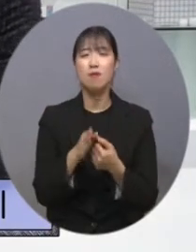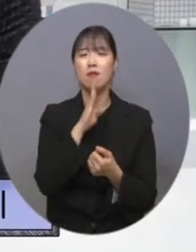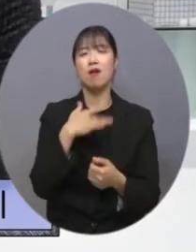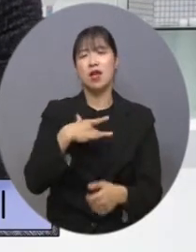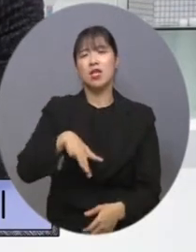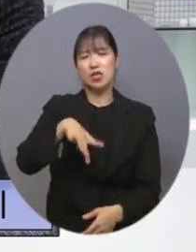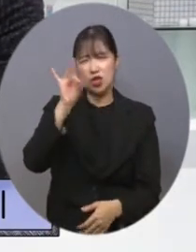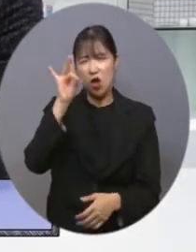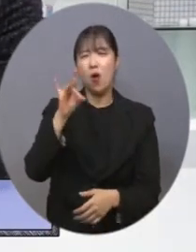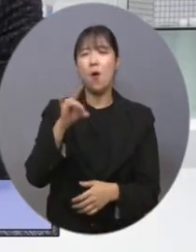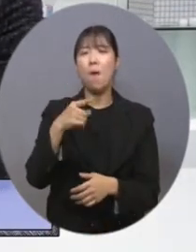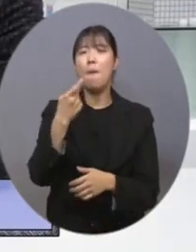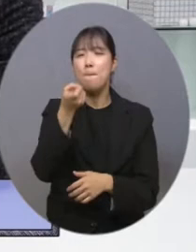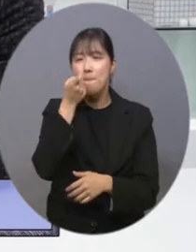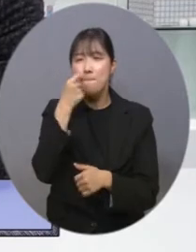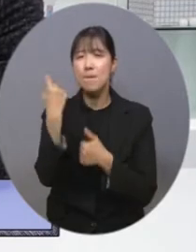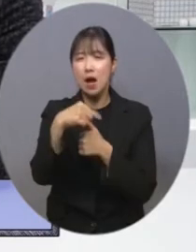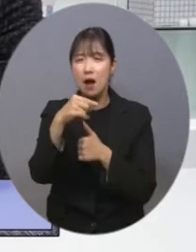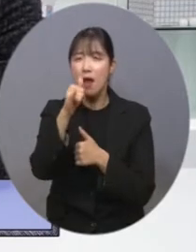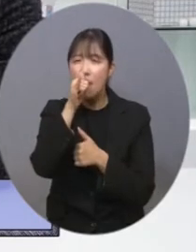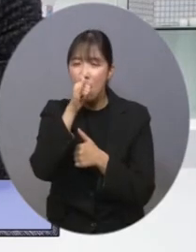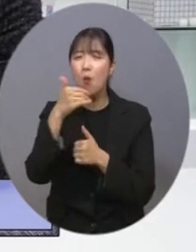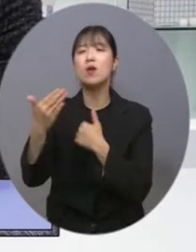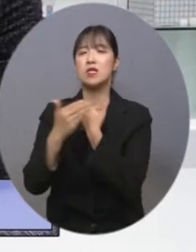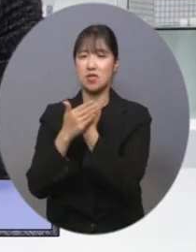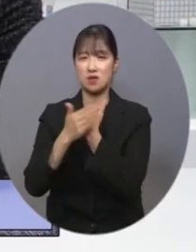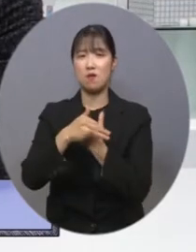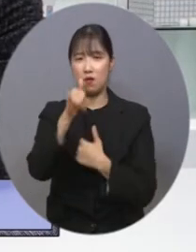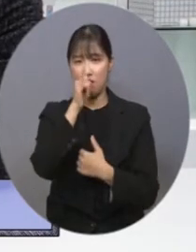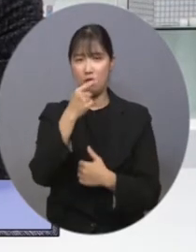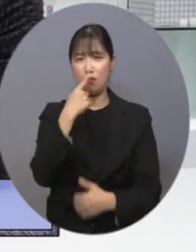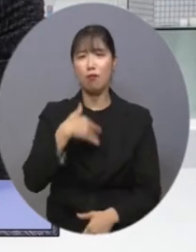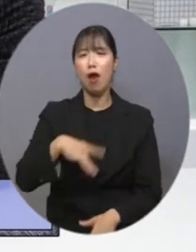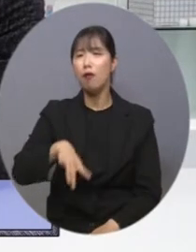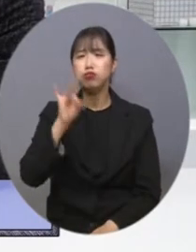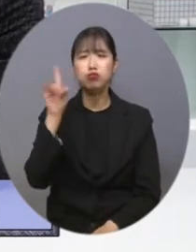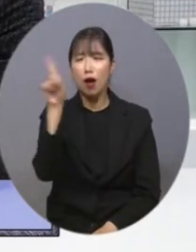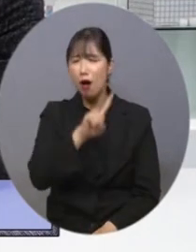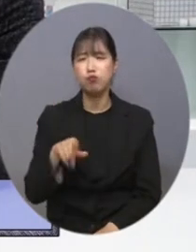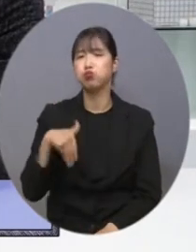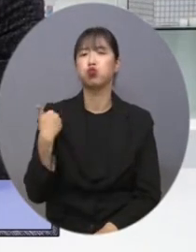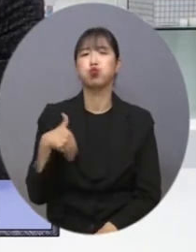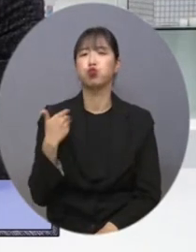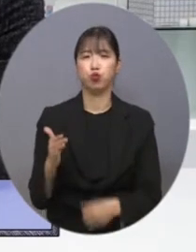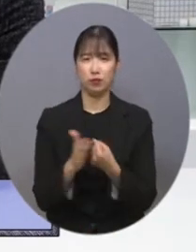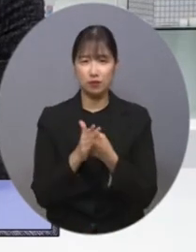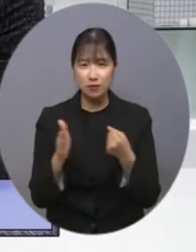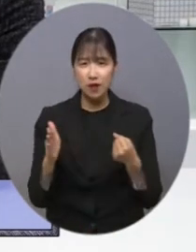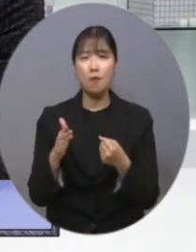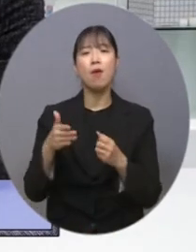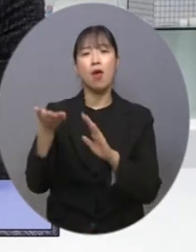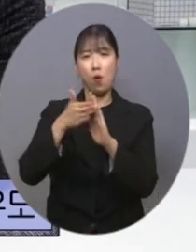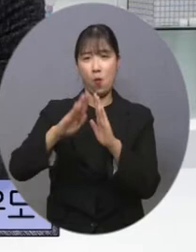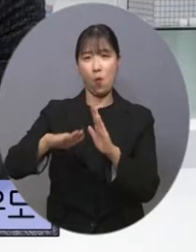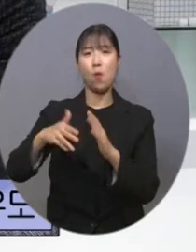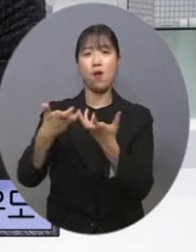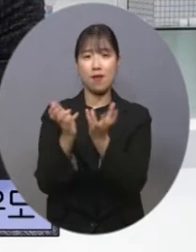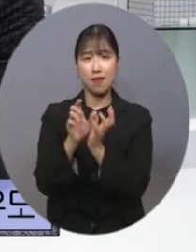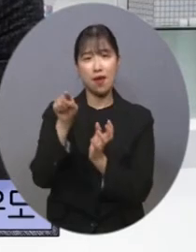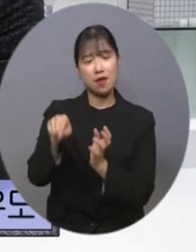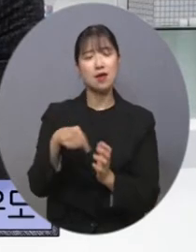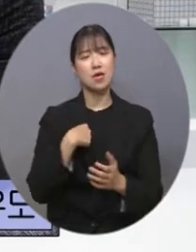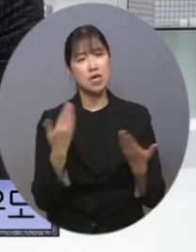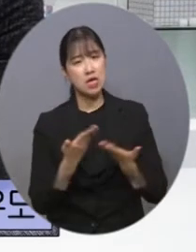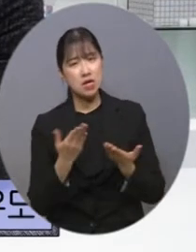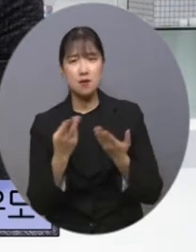그리고 코치도 사실 많이 받았고 저희들 이제 처음에 아무것도 모르는데 시작했기 때문에 공단 쪽에서 저희들이 이제 어떻게 할 건지에